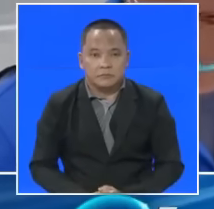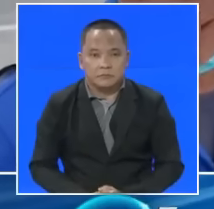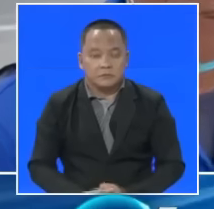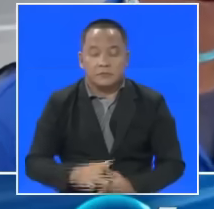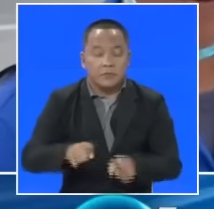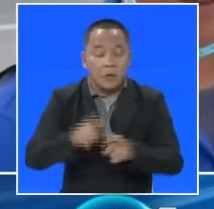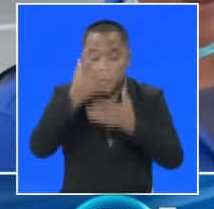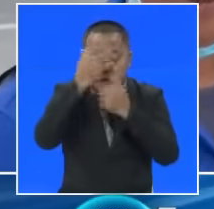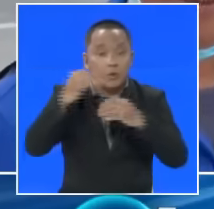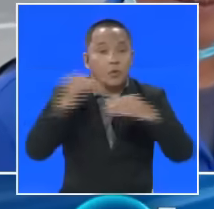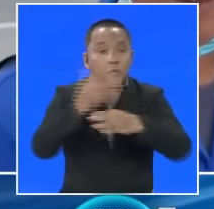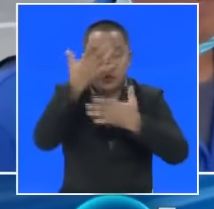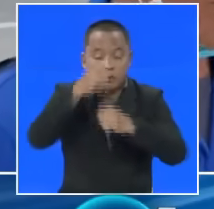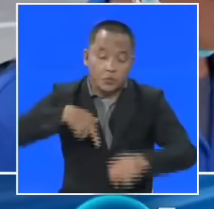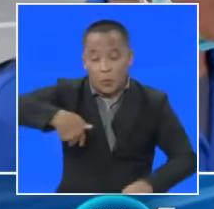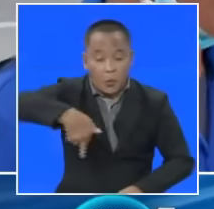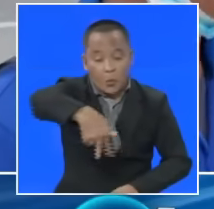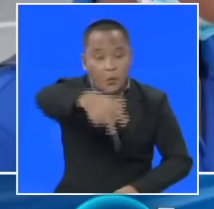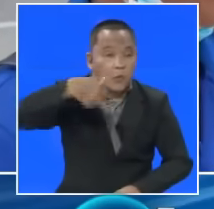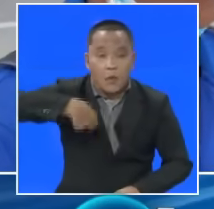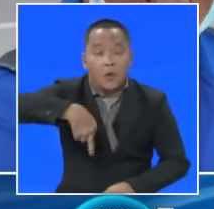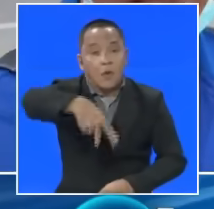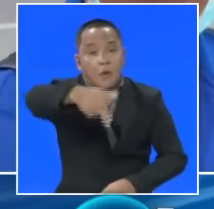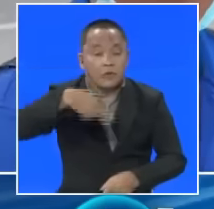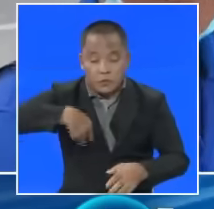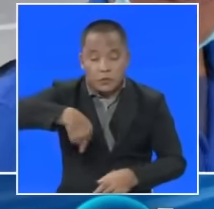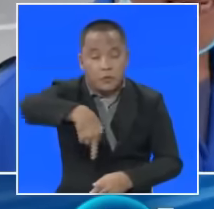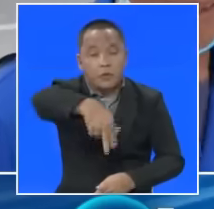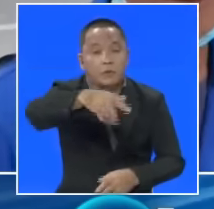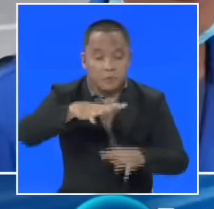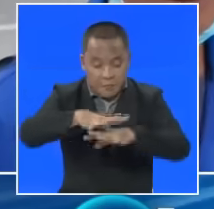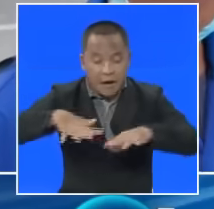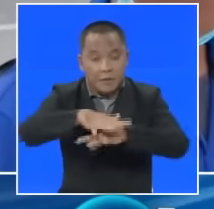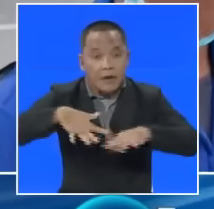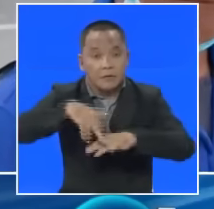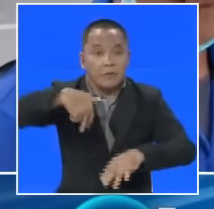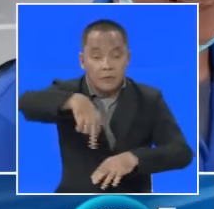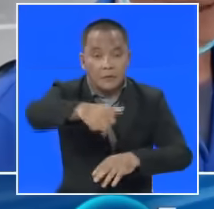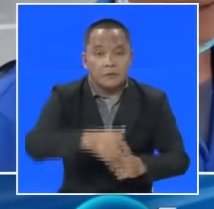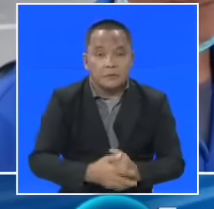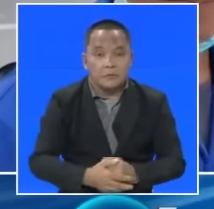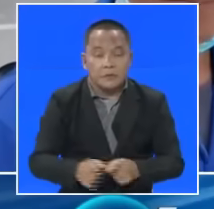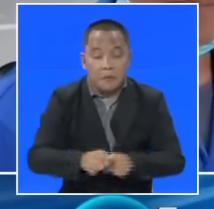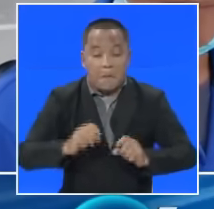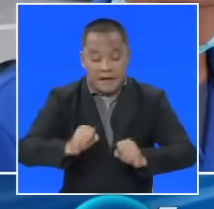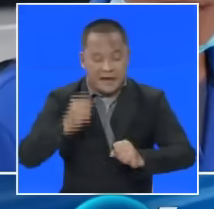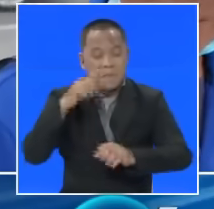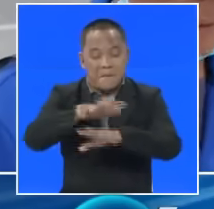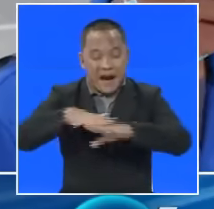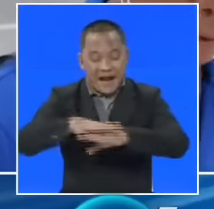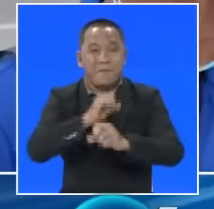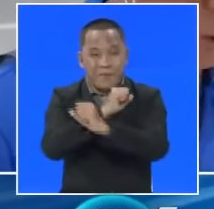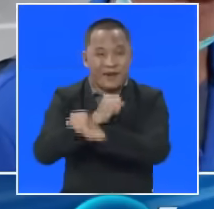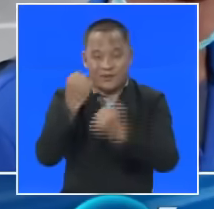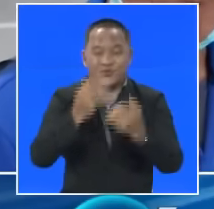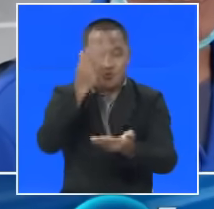จบางทีไม่มองด้วยไม่มองเลยแล้วก็เดินข้ามให้รู้ว่าเป็นทางม้าลายประมาณนี้ คือเหมือนเขามั่นใจว่าทางม้าลายต้องร